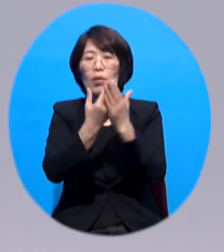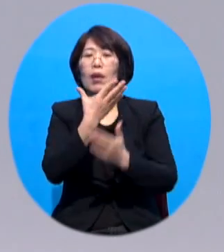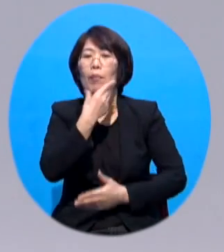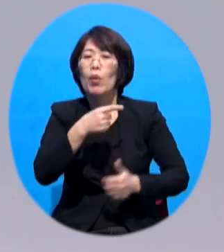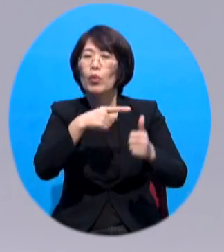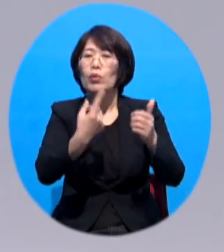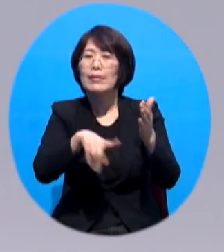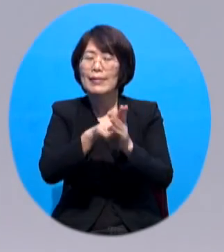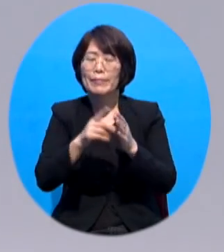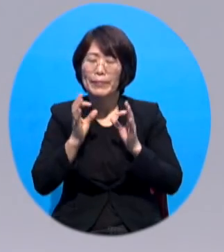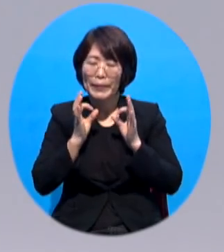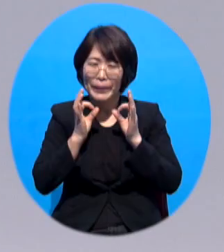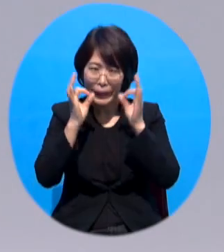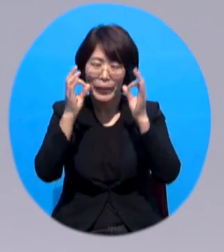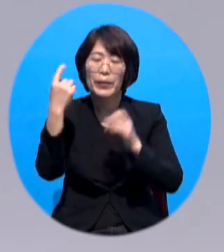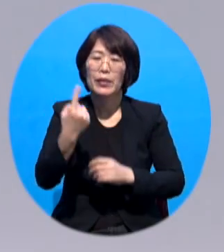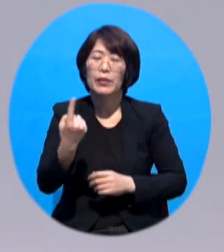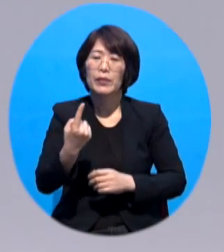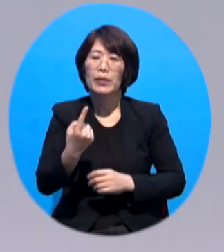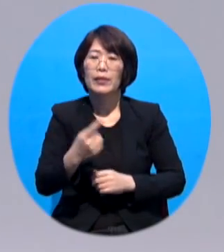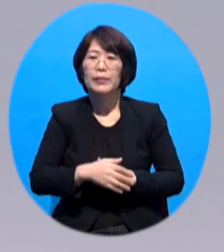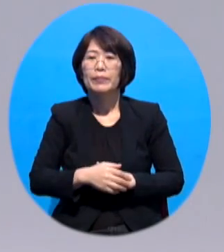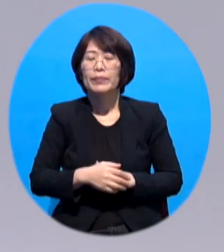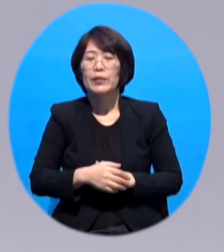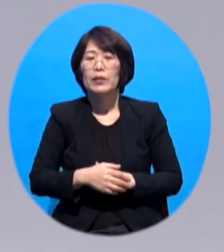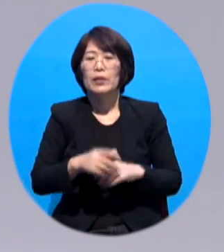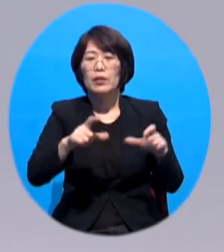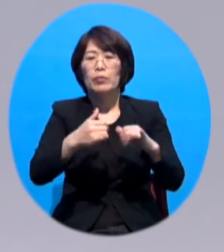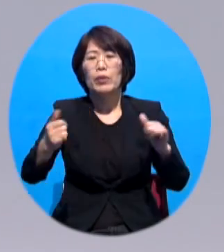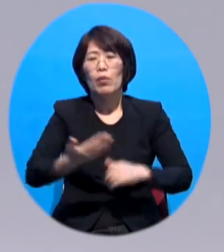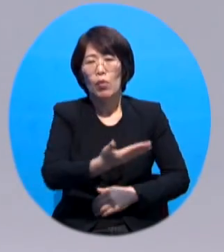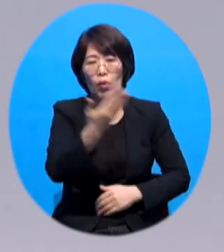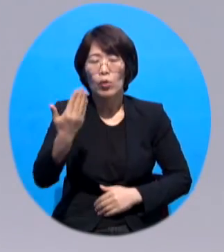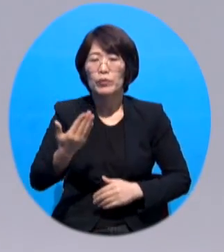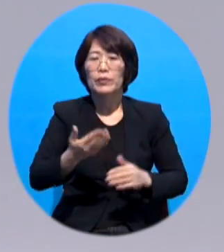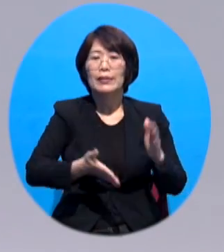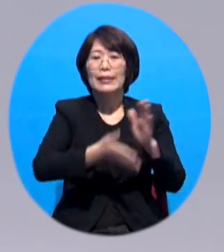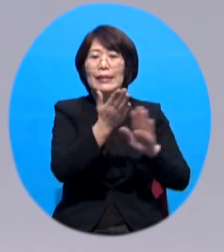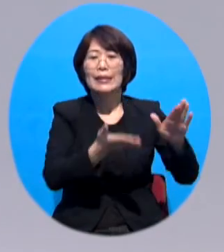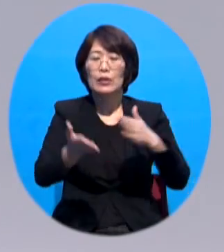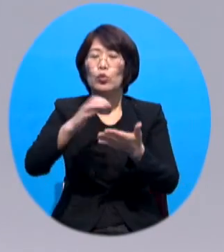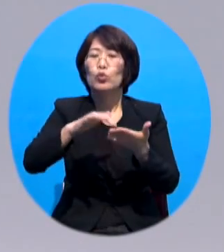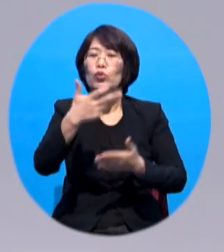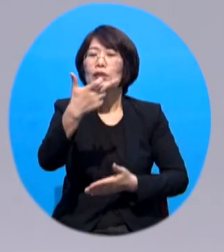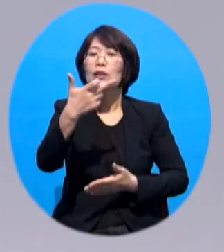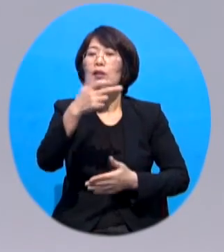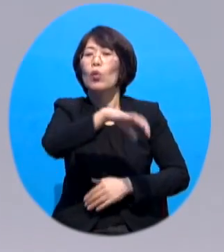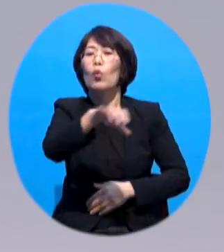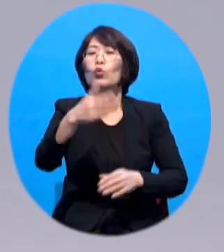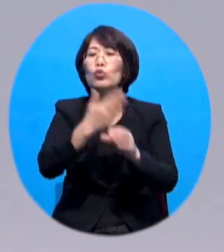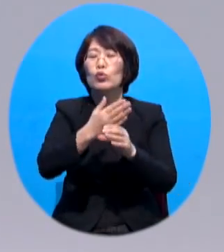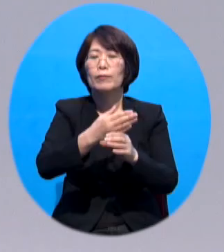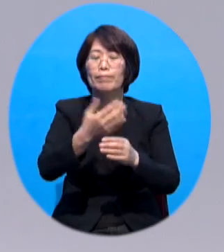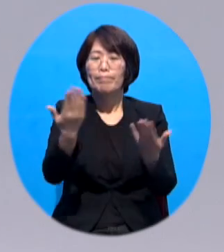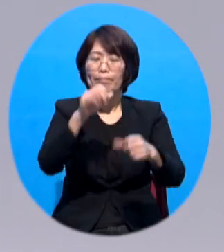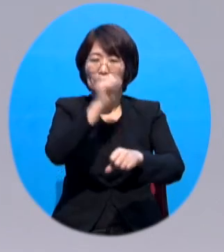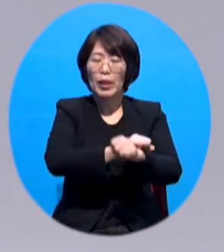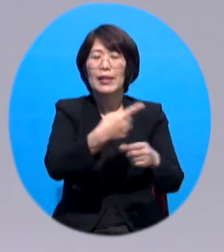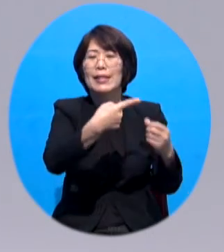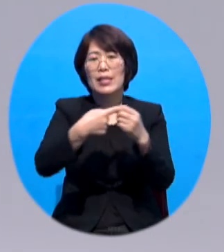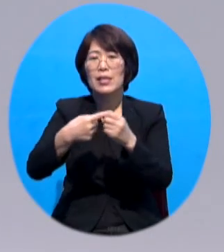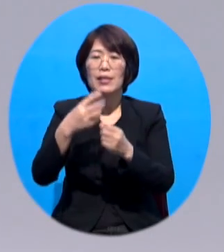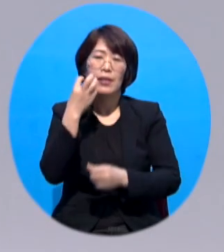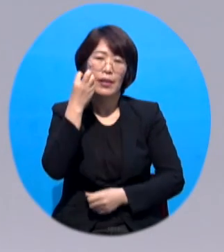위해서 최선을 다해 왔습니다 과분하게 도 도우미들 께서는 시책이 시 도교육감 중에서 직무수행 지지도 33개월